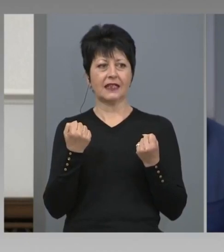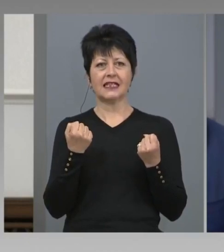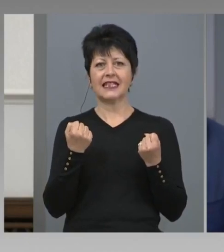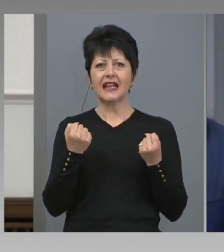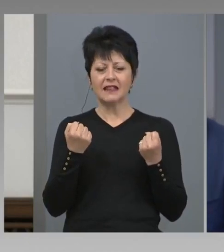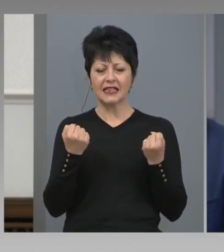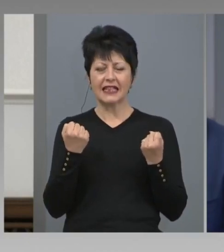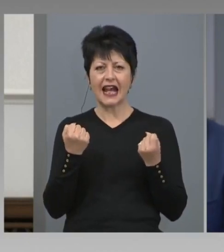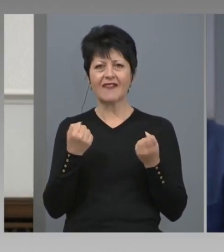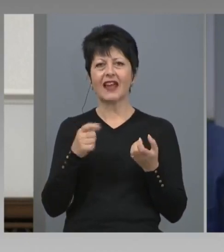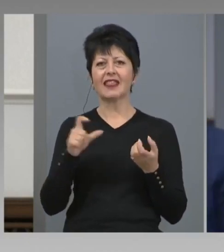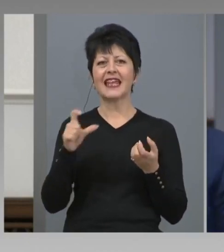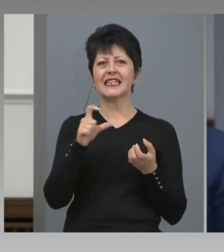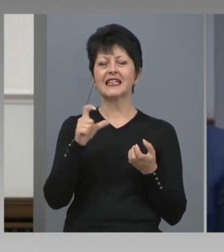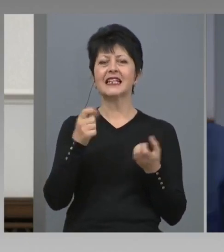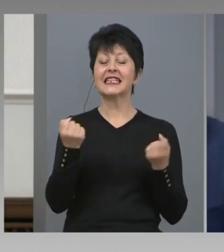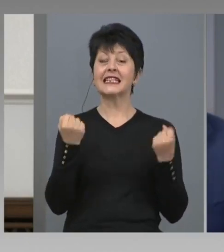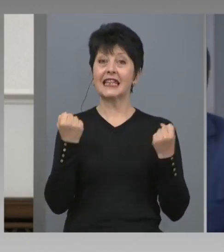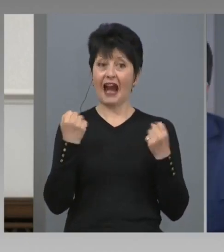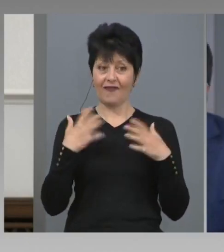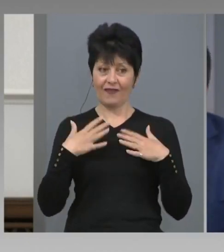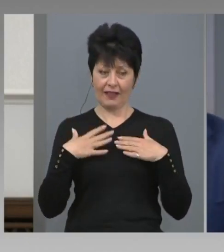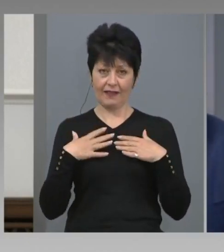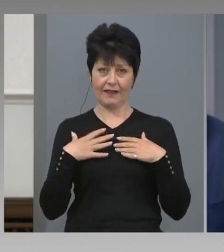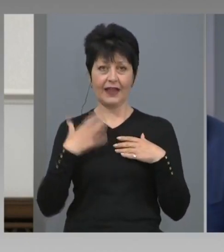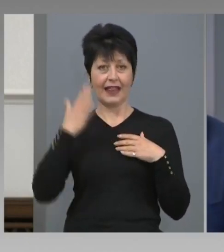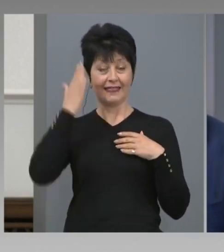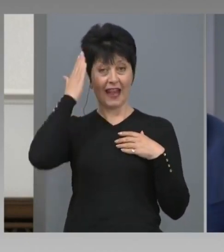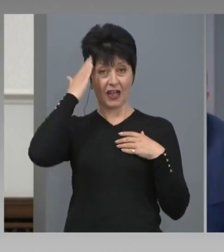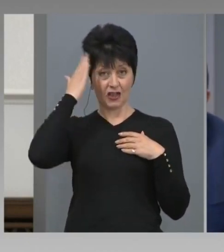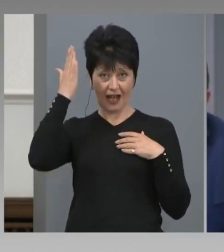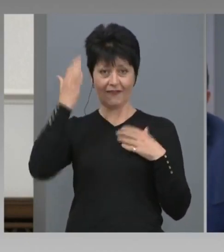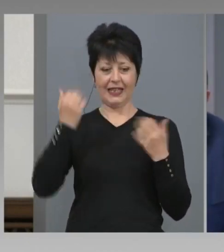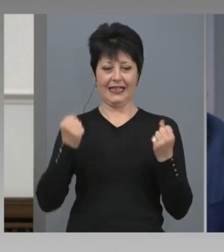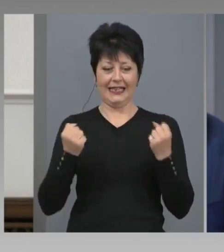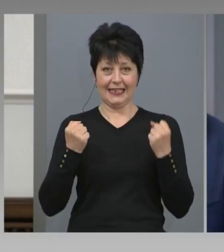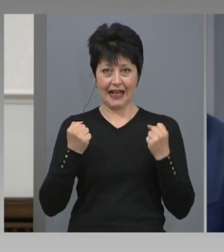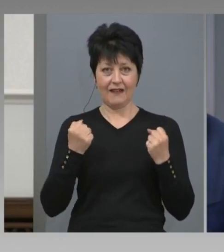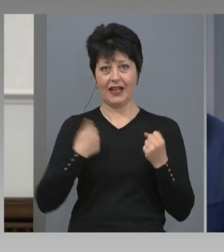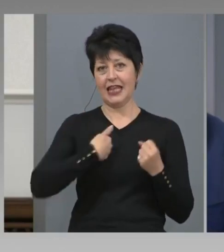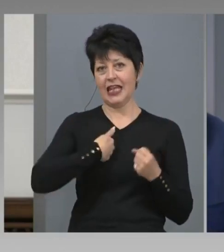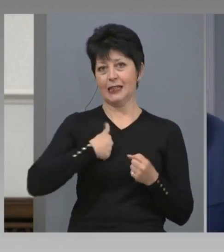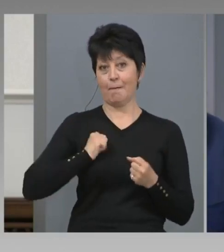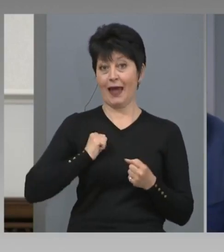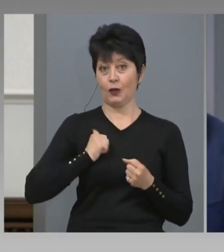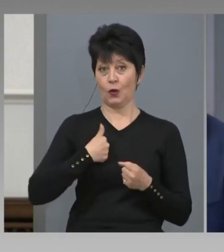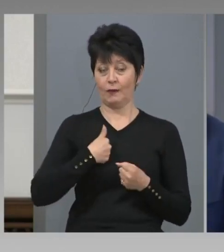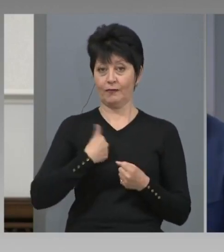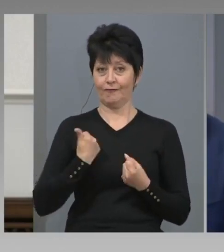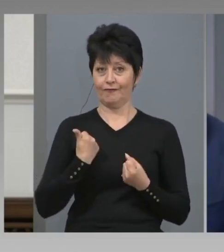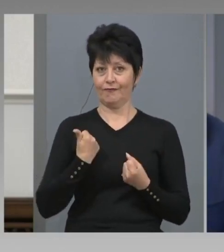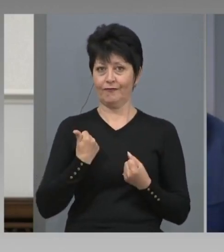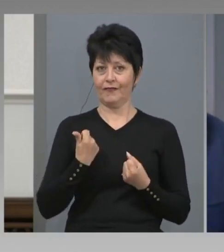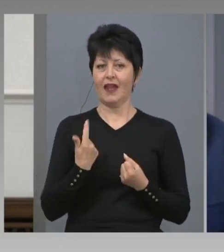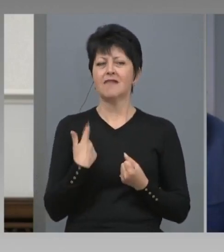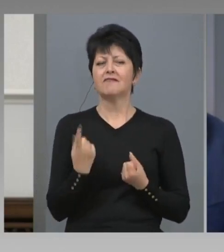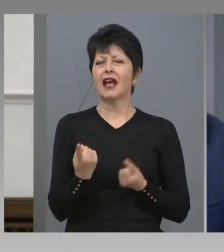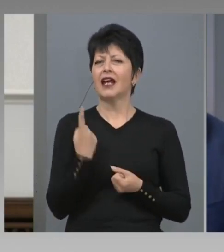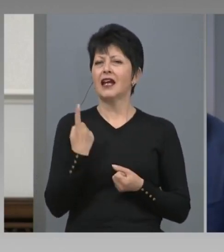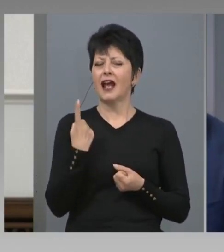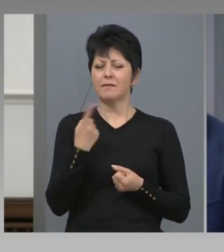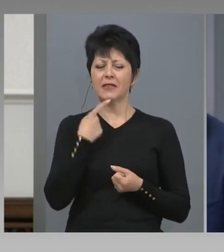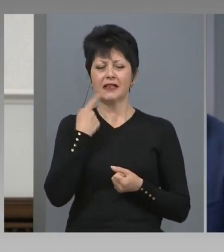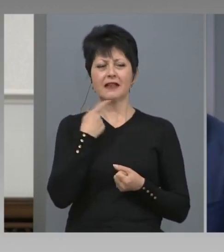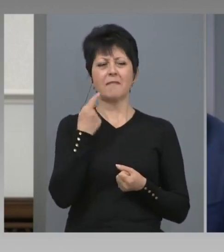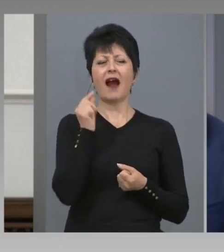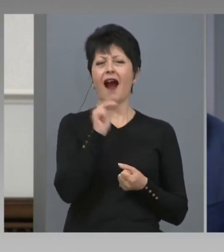санитарен, главен здравен, главен държавен здравен инспектор. Абе, хиляда пъти съм му